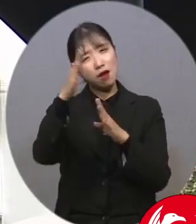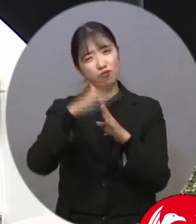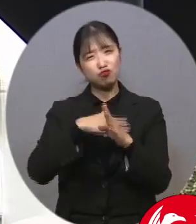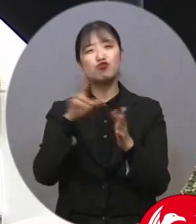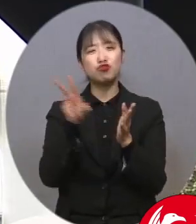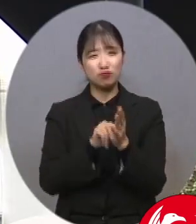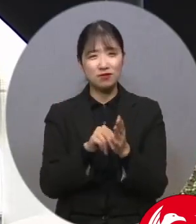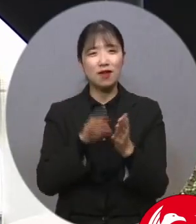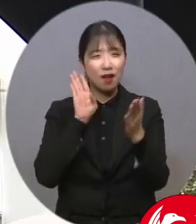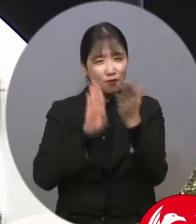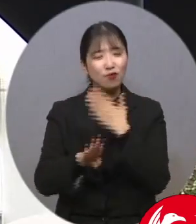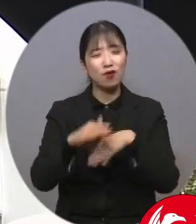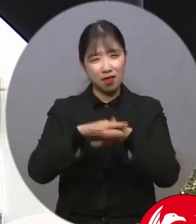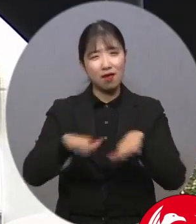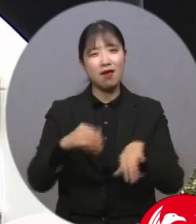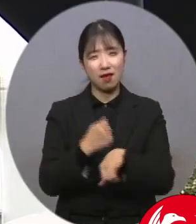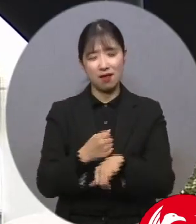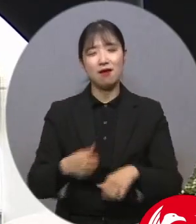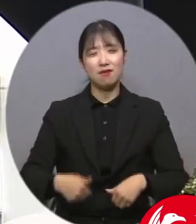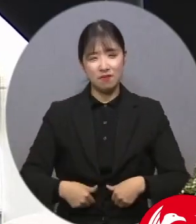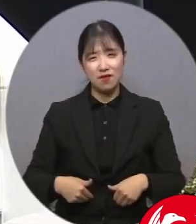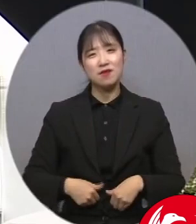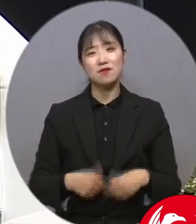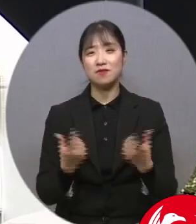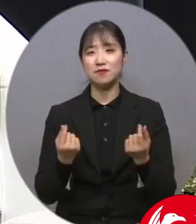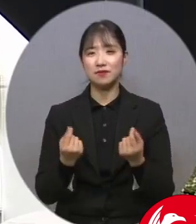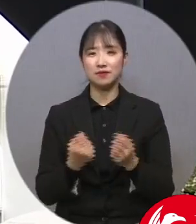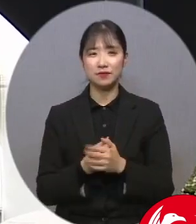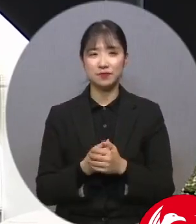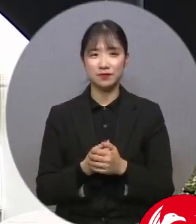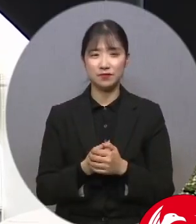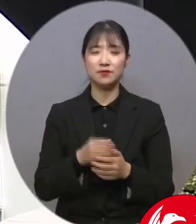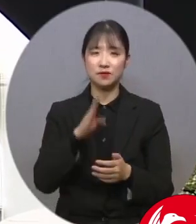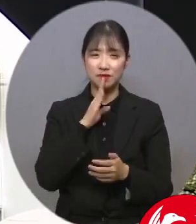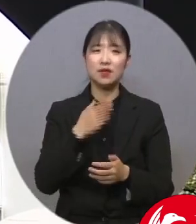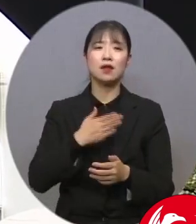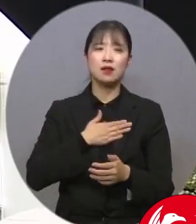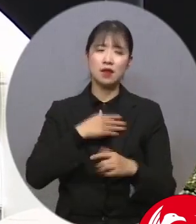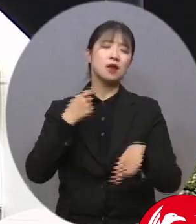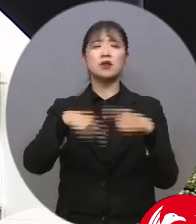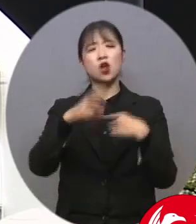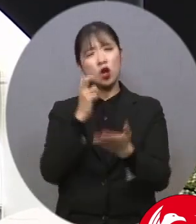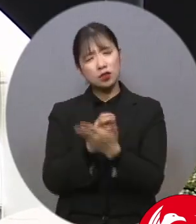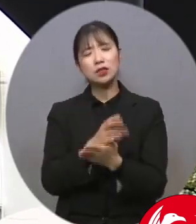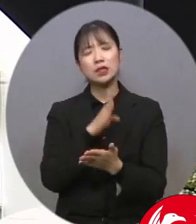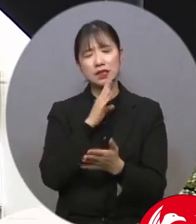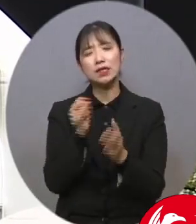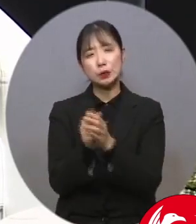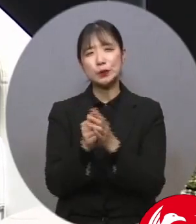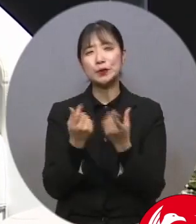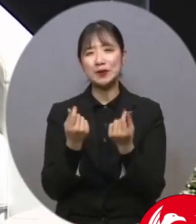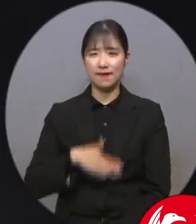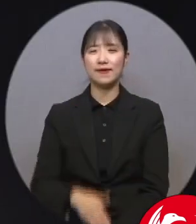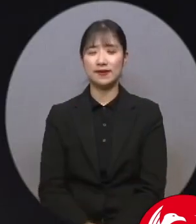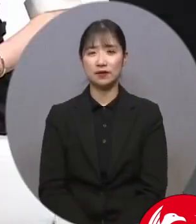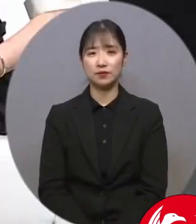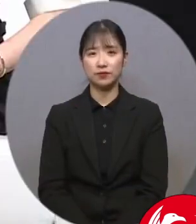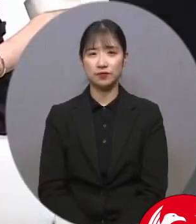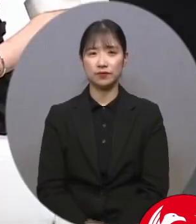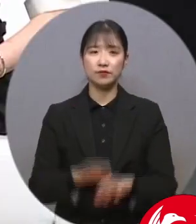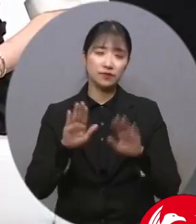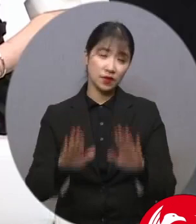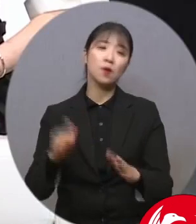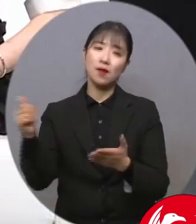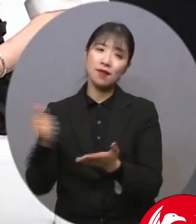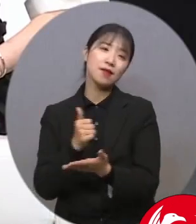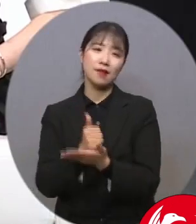문제로 해결해야 할 여러 가지 문제겠죠. 그러니까 제가 하는 정책이 네. 좀 특이합니다. 그 오늘 나오신